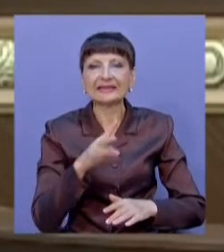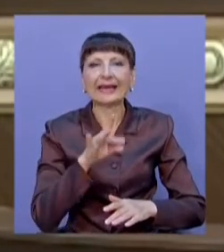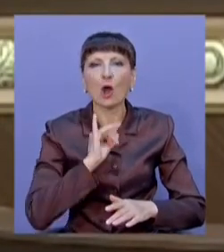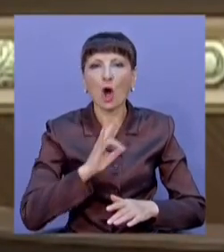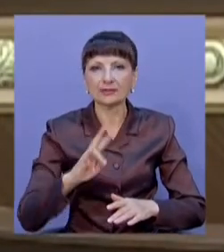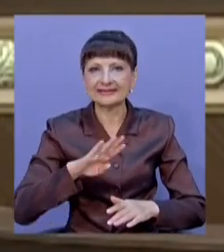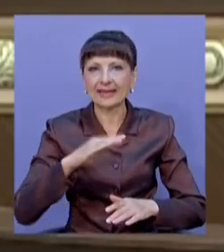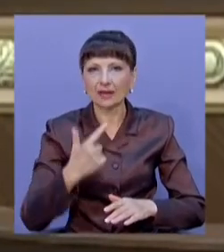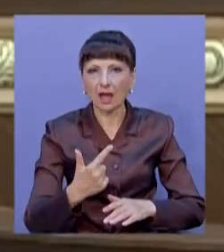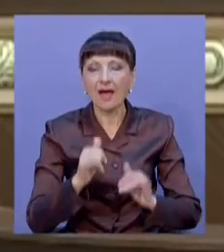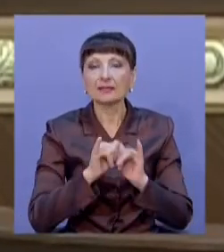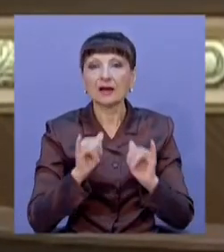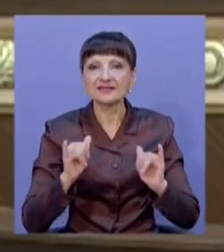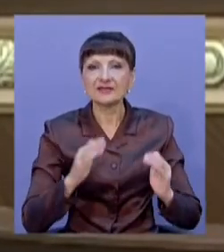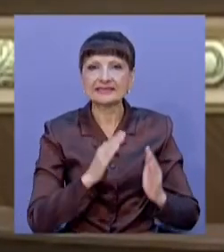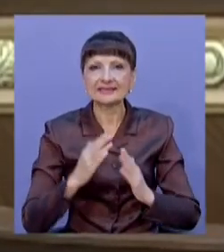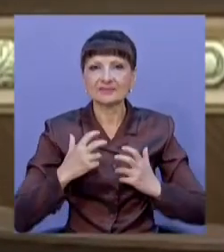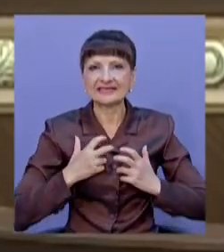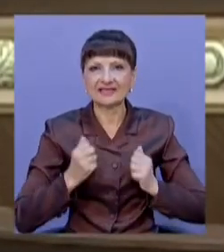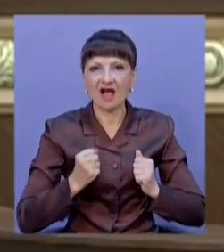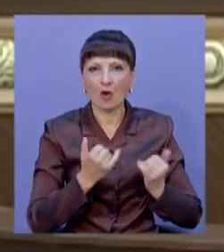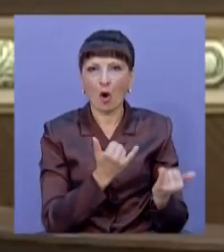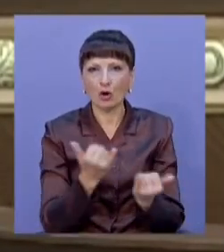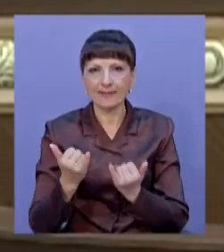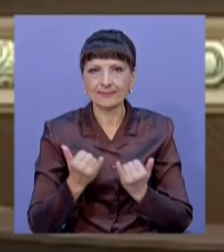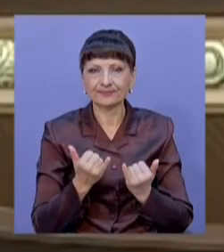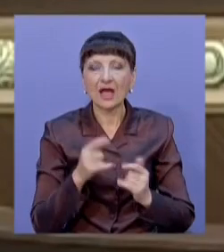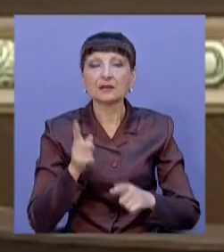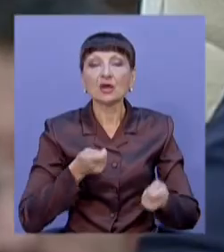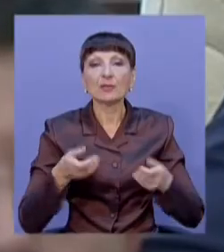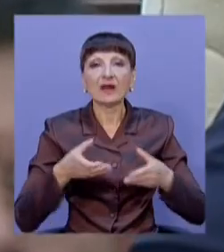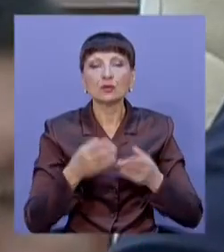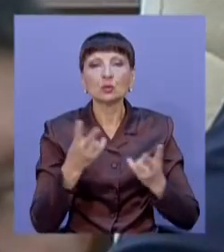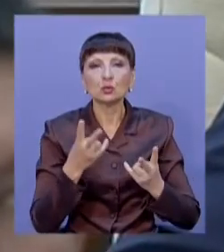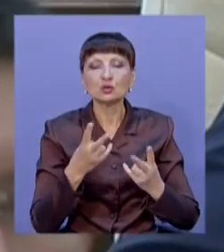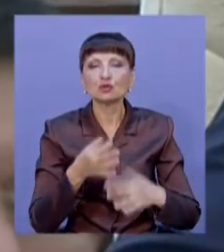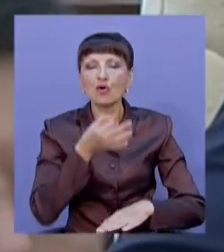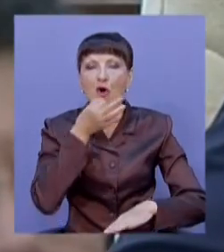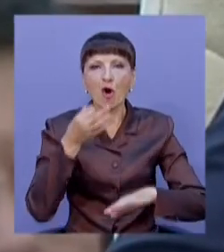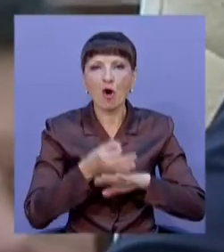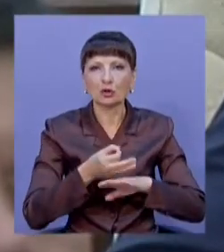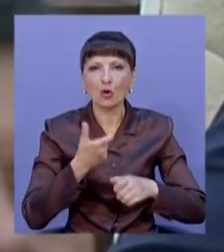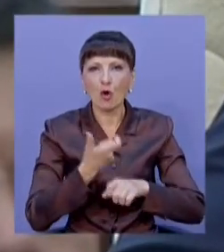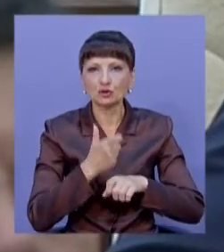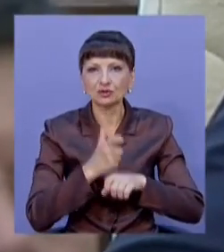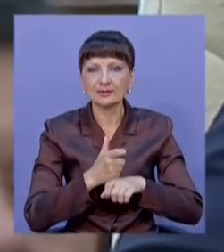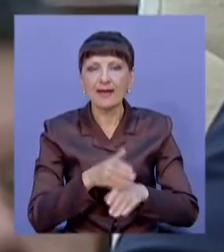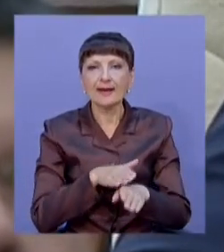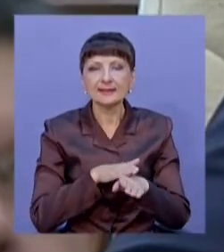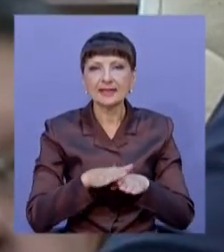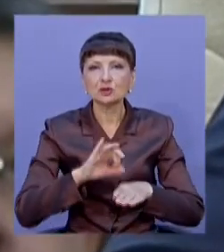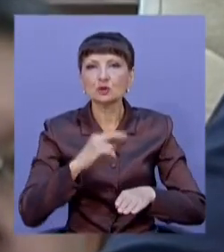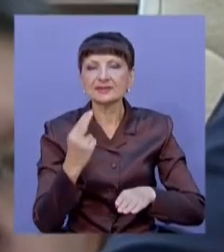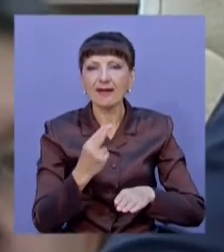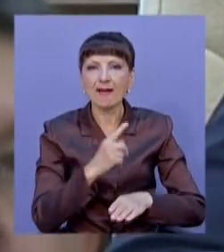2,3 триллиона тенге на развитие системы здравоохранения. Правительству нужно предельно ответственно подойти к вопросу реализации